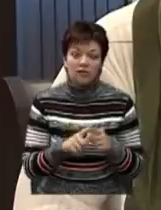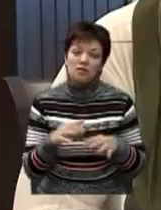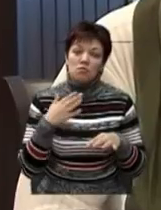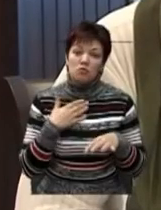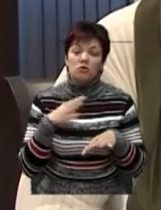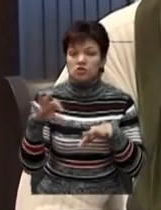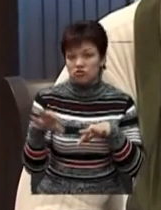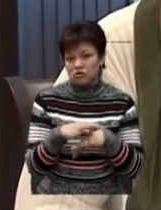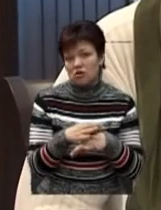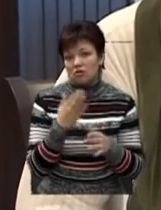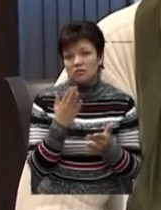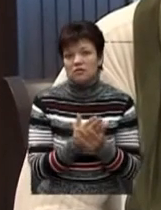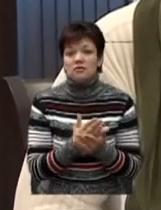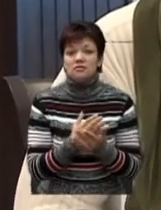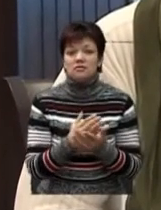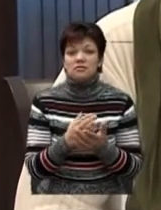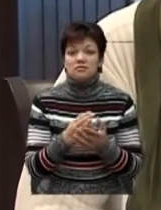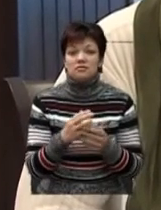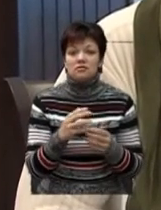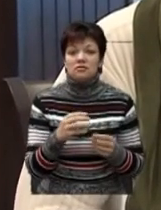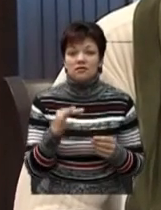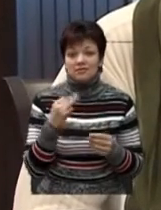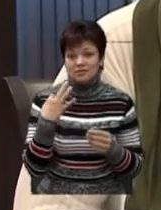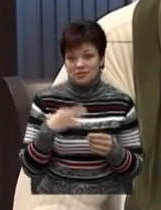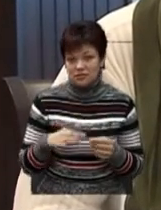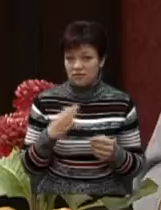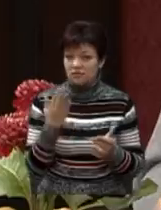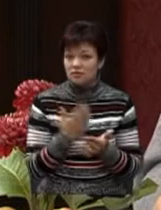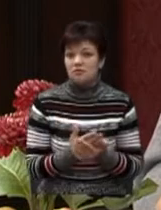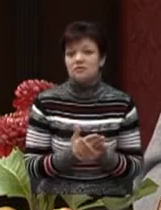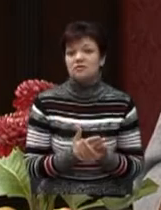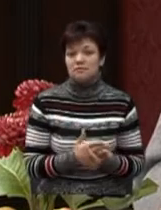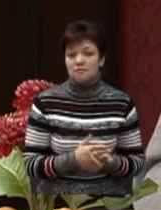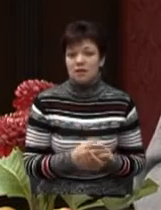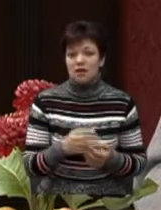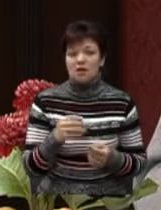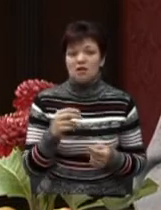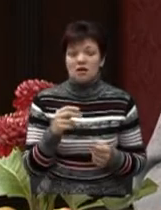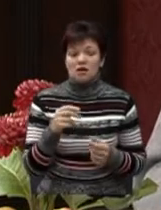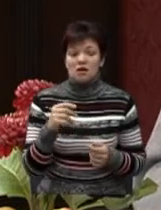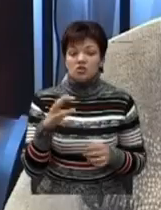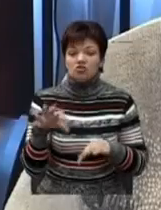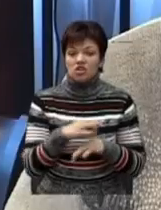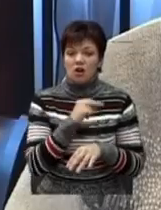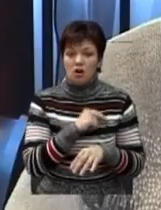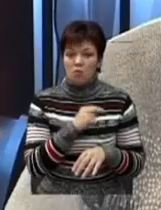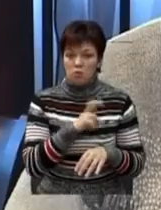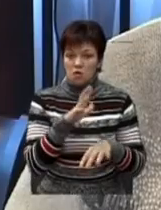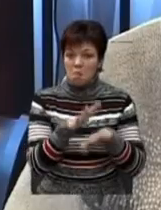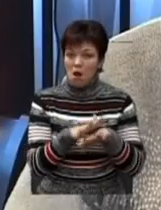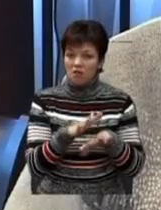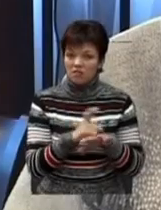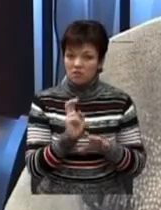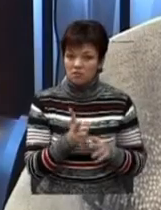имею. Женат, имею сына, 88-го года рождения, жена работает в банке. Ну, вот такая